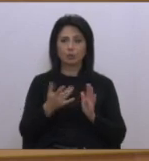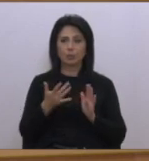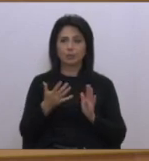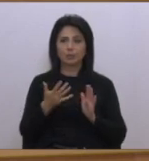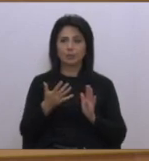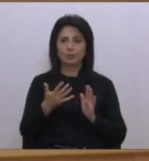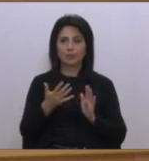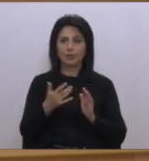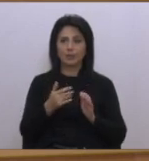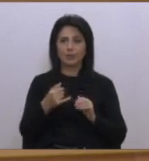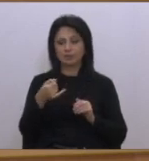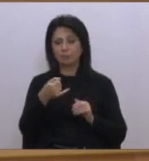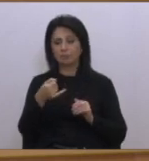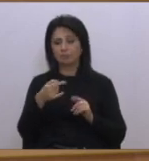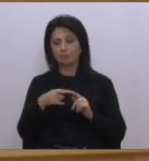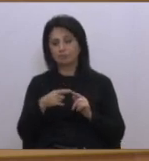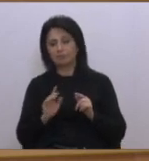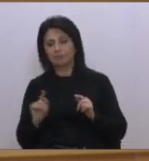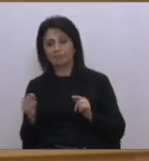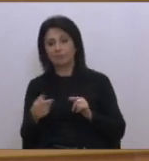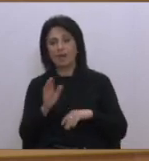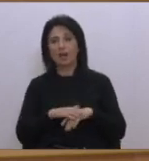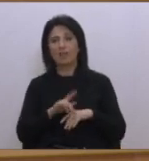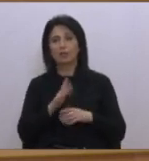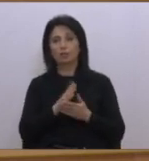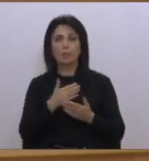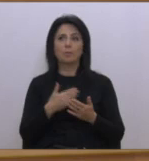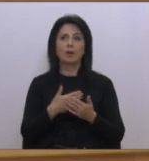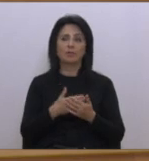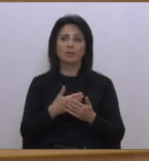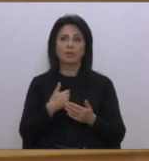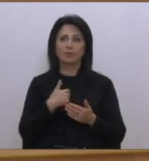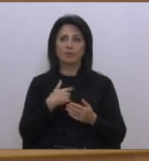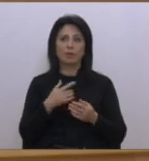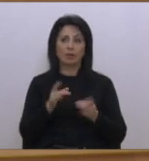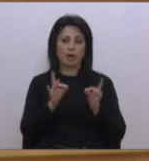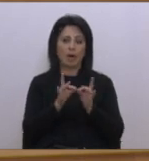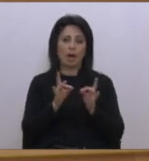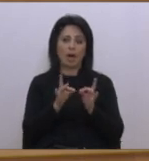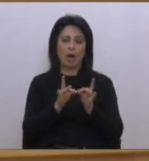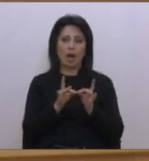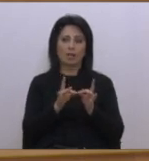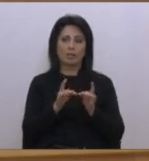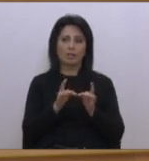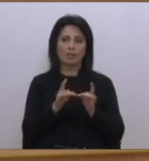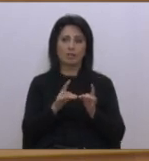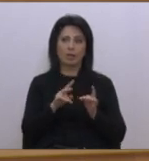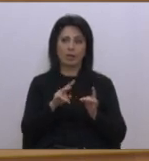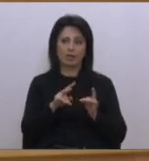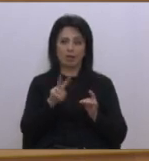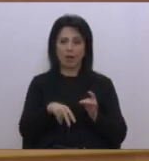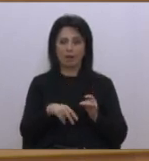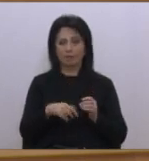Da, gârdi sau lis zebi ar se vopstuara. Mă dat tot am causat la rea ni stagiori, da, bă, tu vreau să-i ghivi,